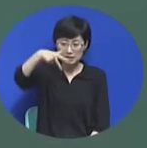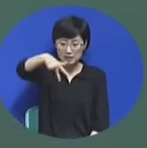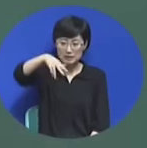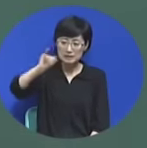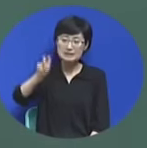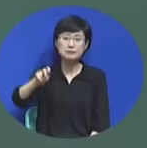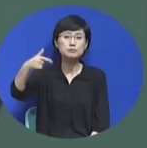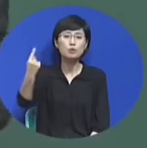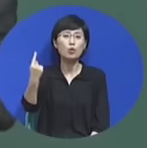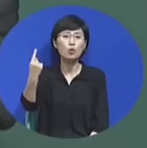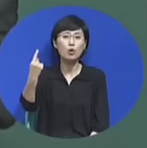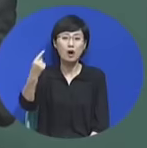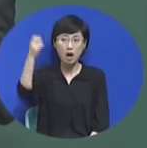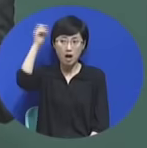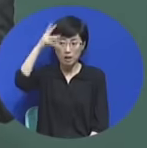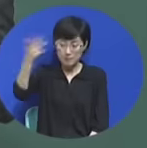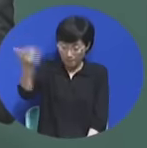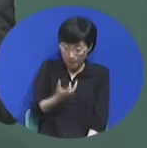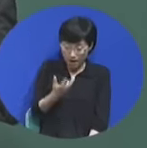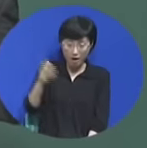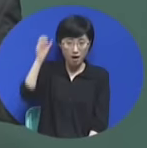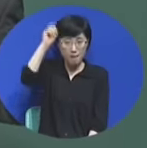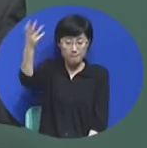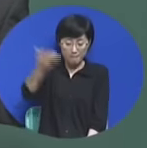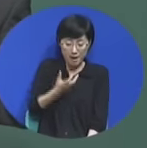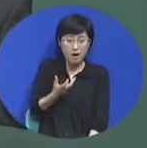但这个神的国会闯进我们的里面。 그 하나님 나라가 나에게 장악해 들어오는 거예요.